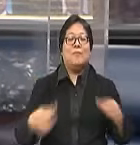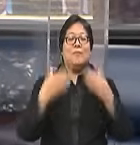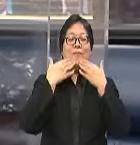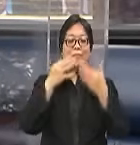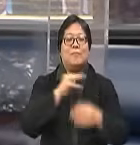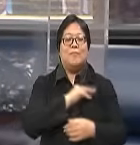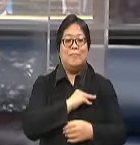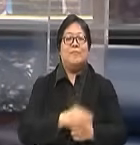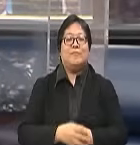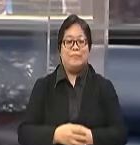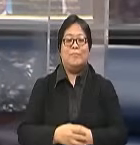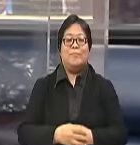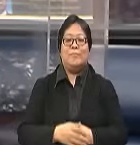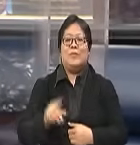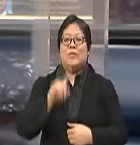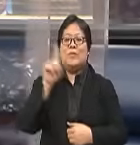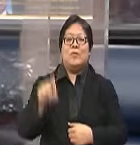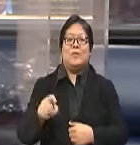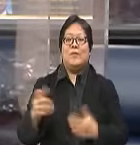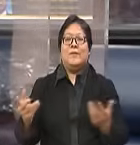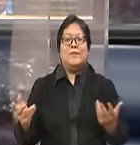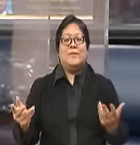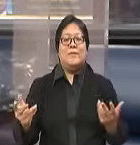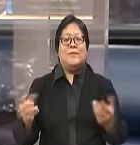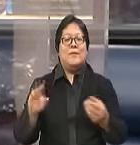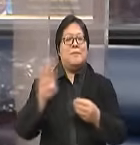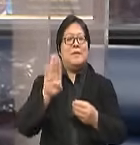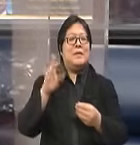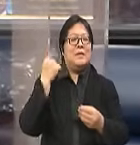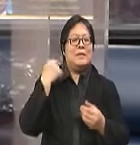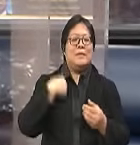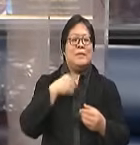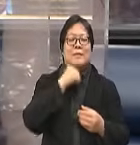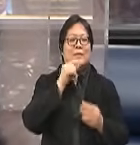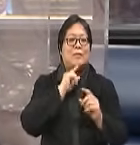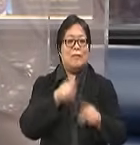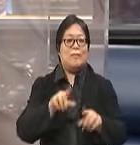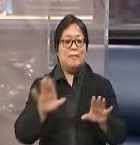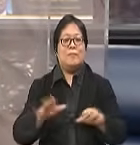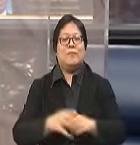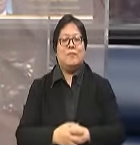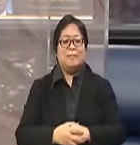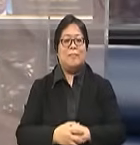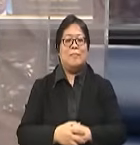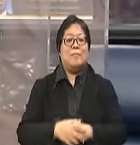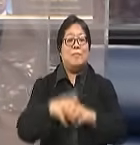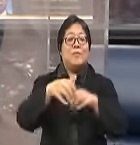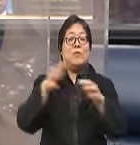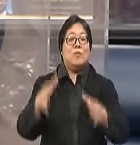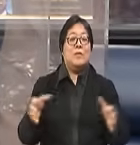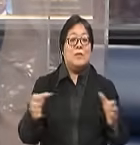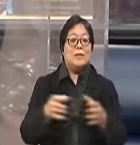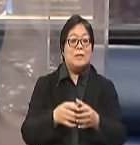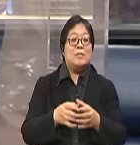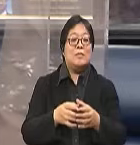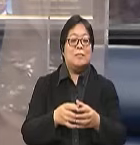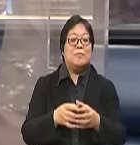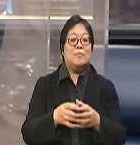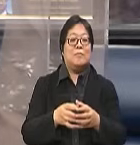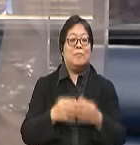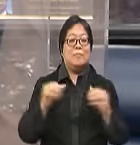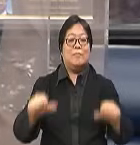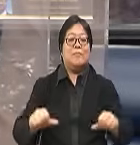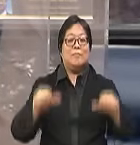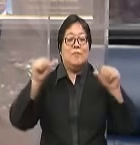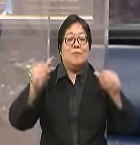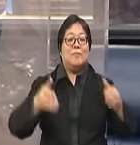session with tolong itu soalnya yang tadi saya tanya jawab tentang pekebun kecil mengenai